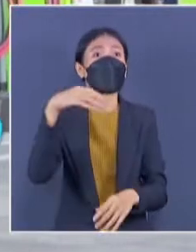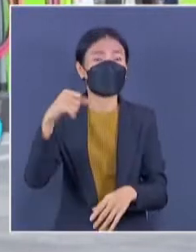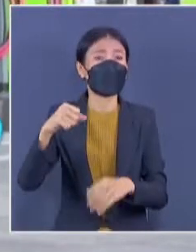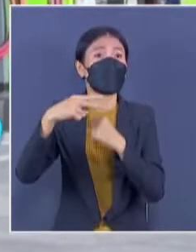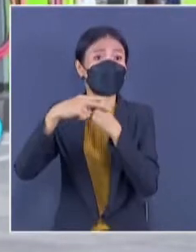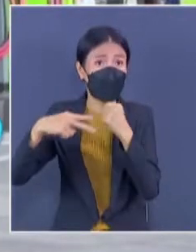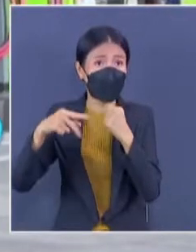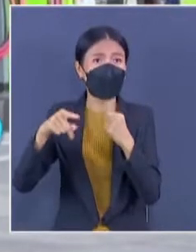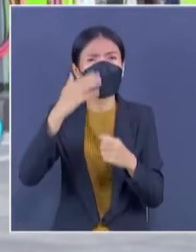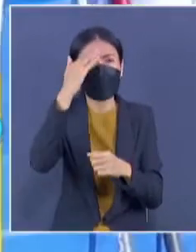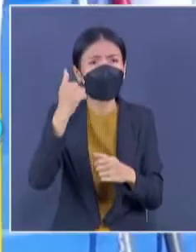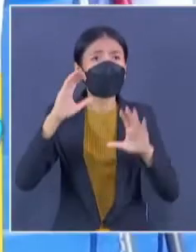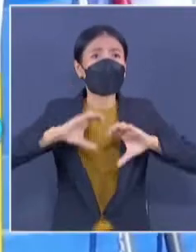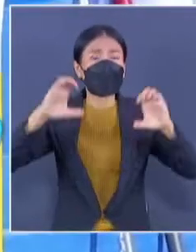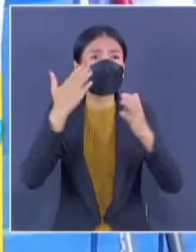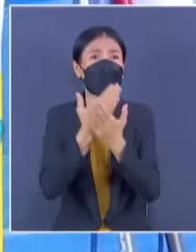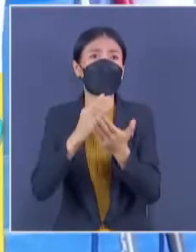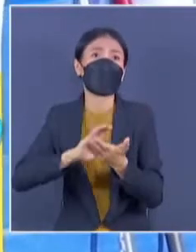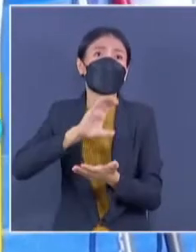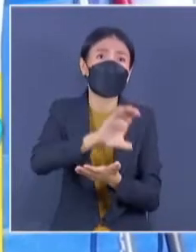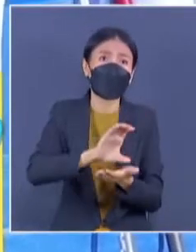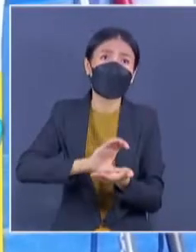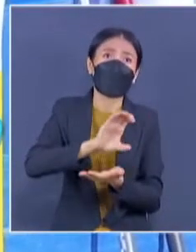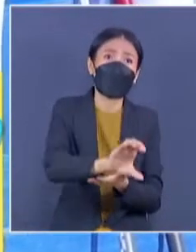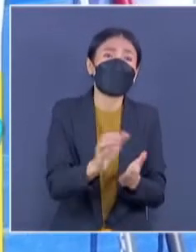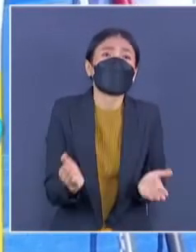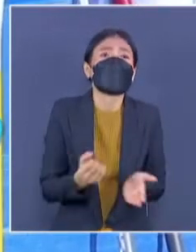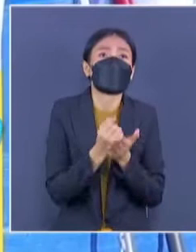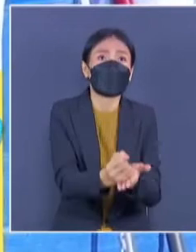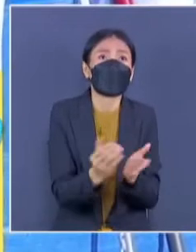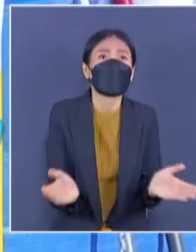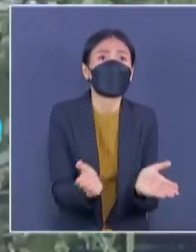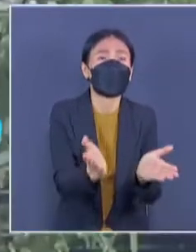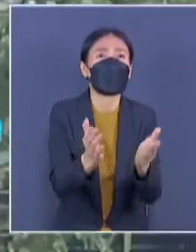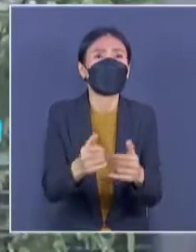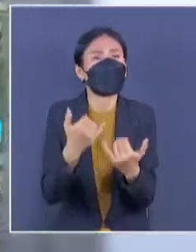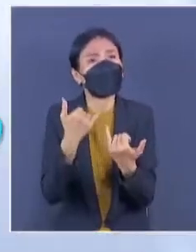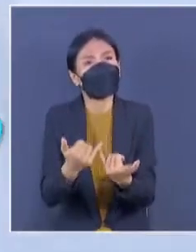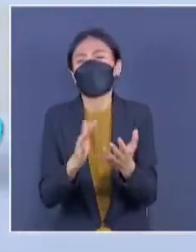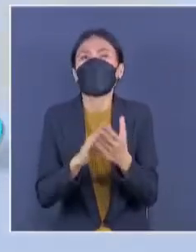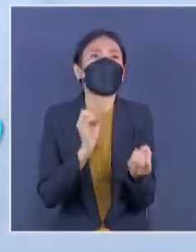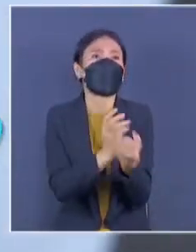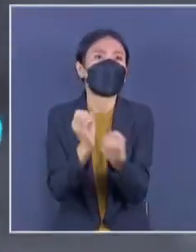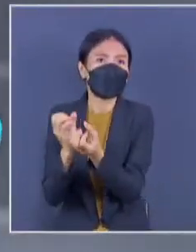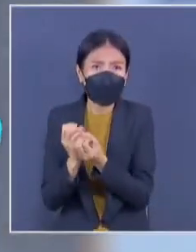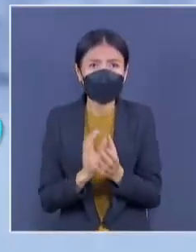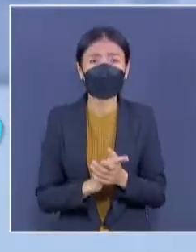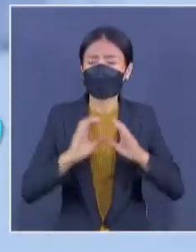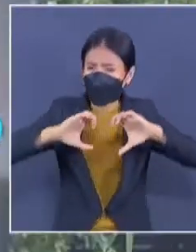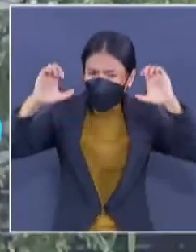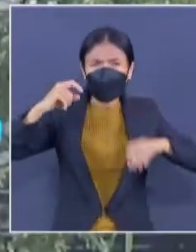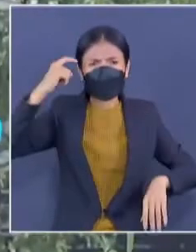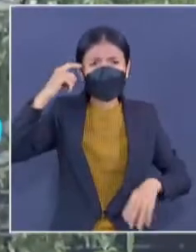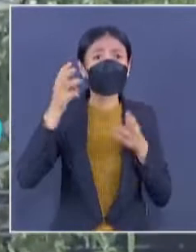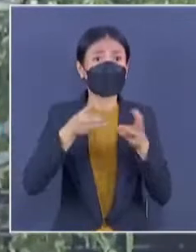งินอุดหนุนราคาน้ำมันทำตลาดบิดเบือนเพิ่มภาระทางการคลังแล้วก็แนะนำว่ารัฐควรหากล